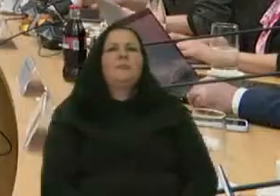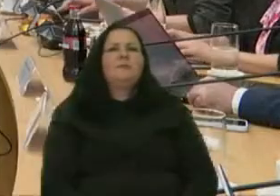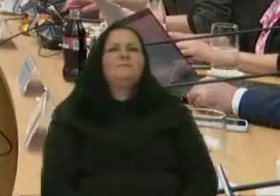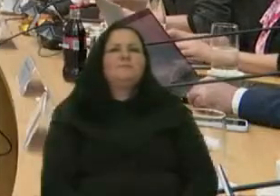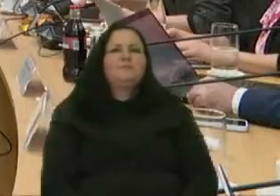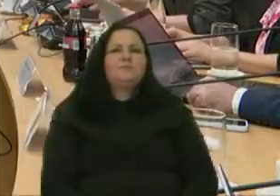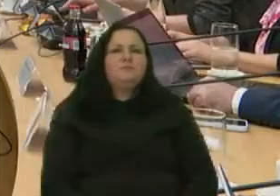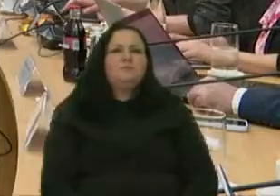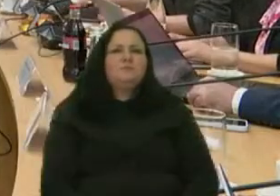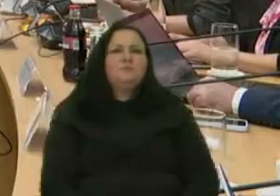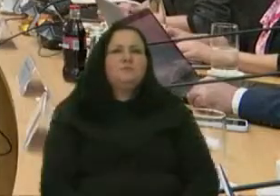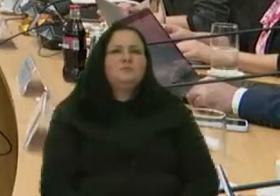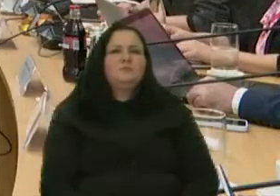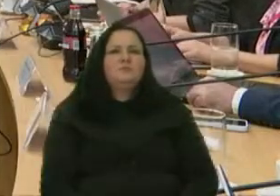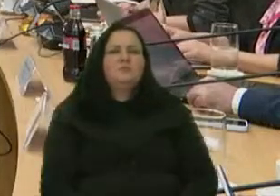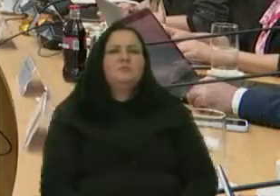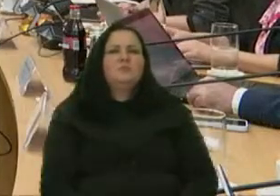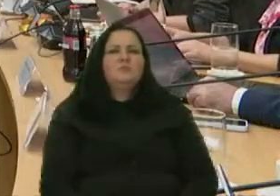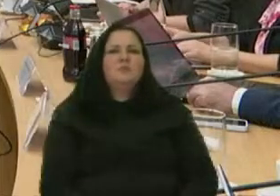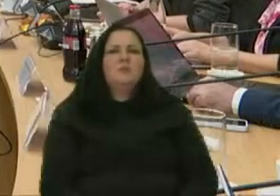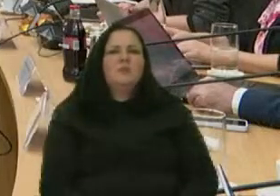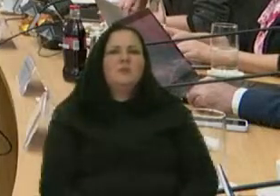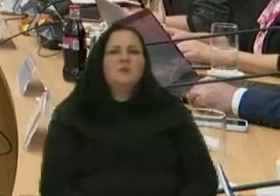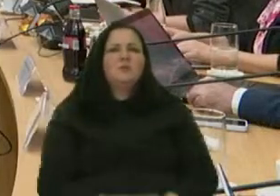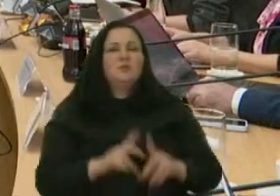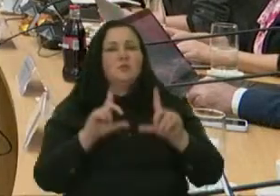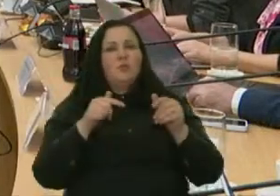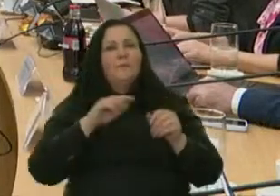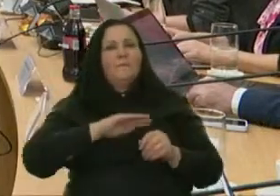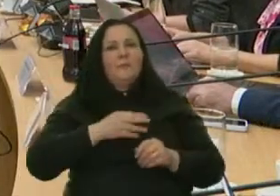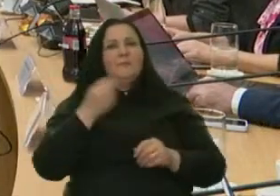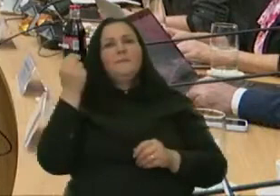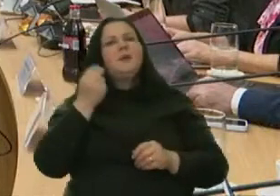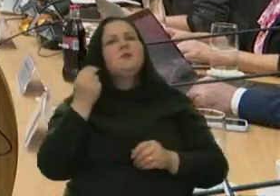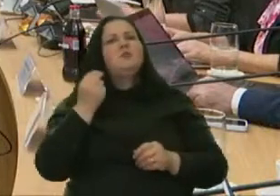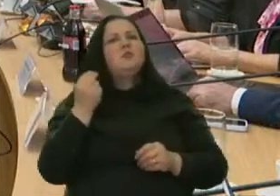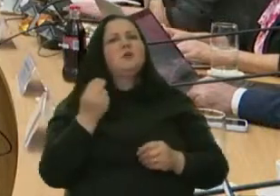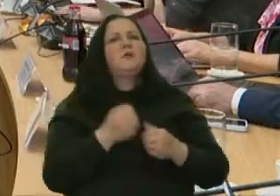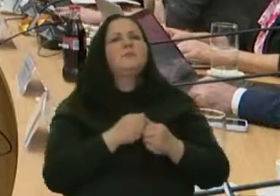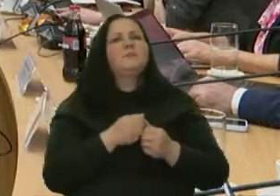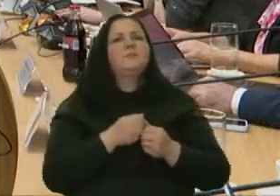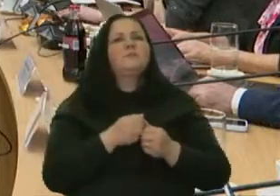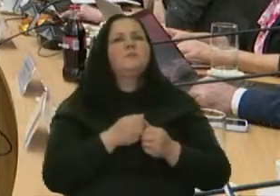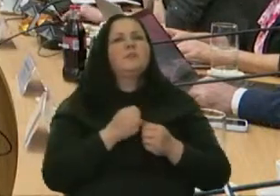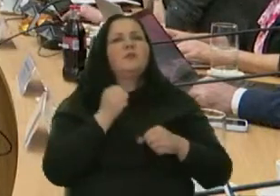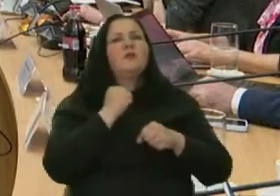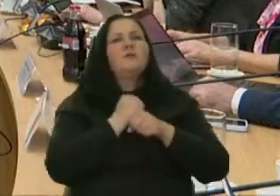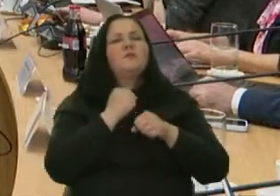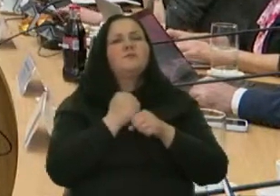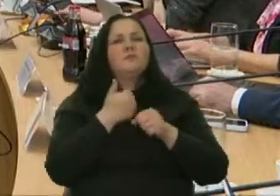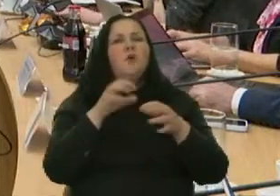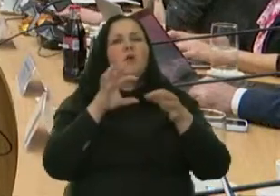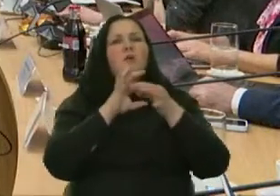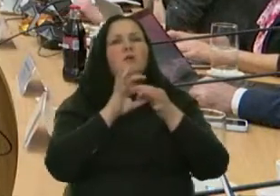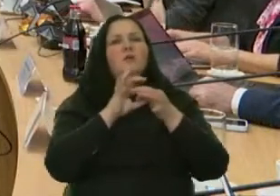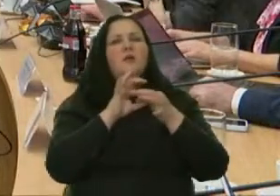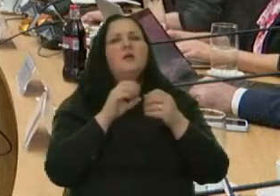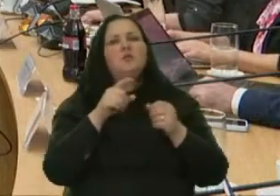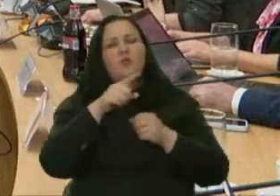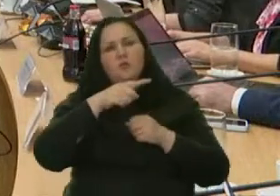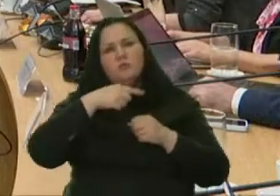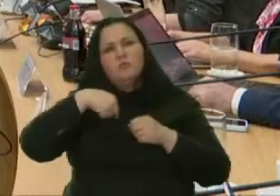Cluj interes public și vrem un interes public Dom domnul primar pentru că ați făcut un apropo nouă în general